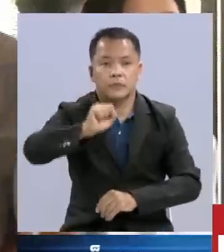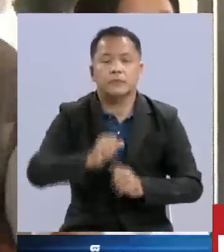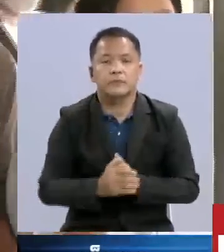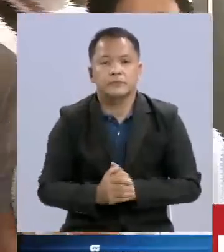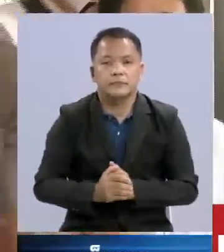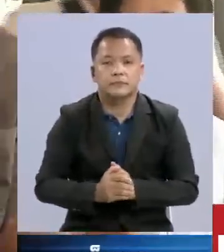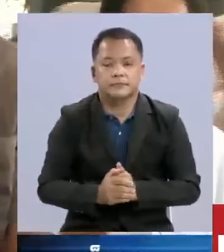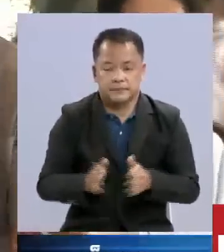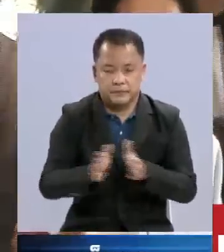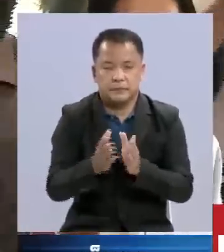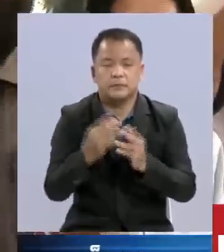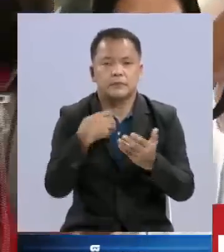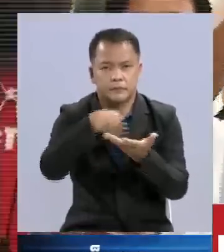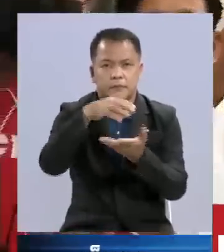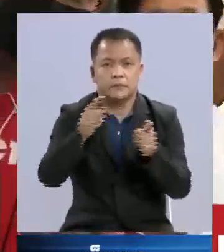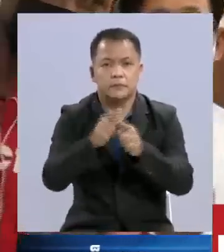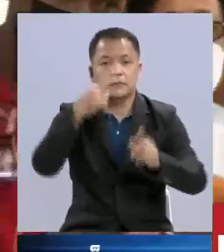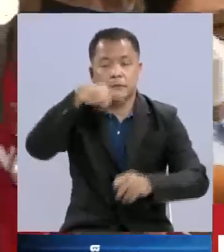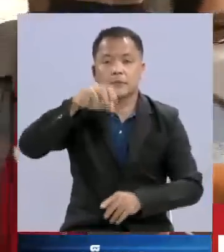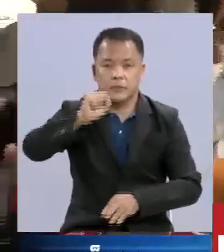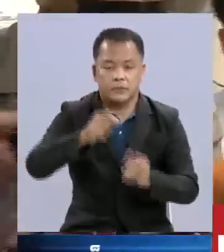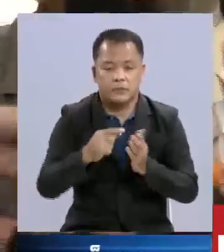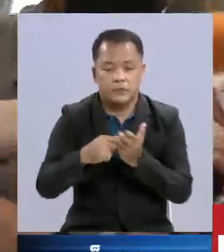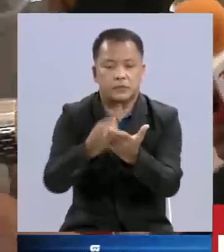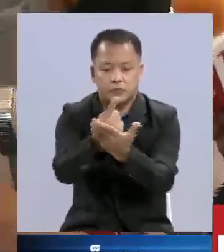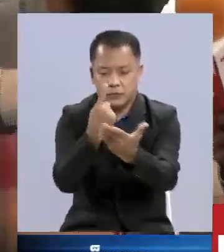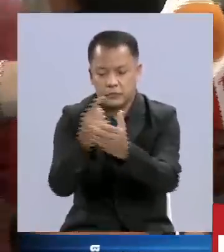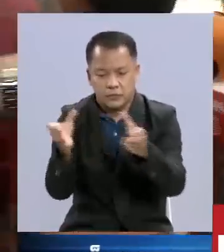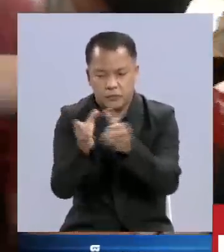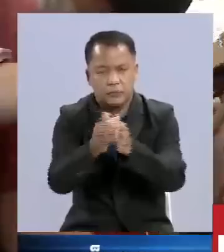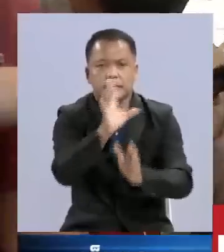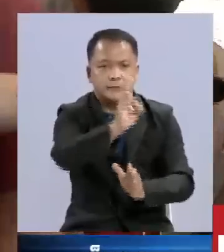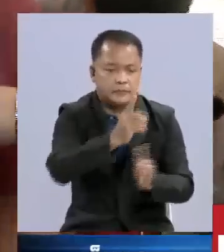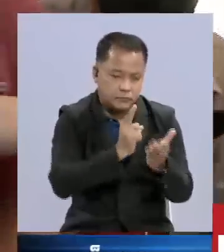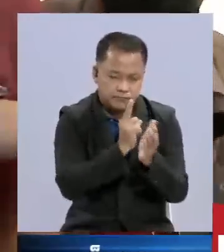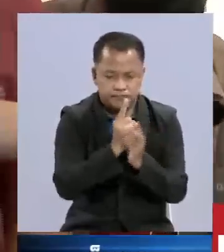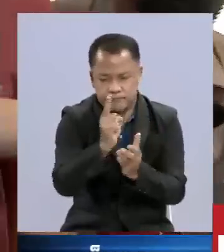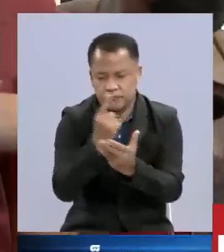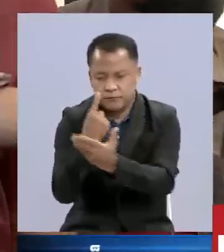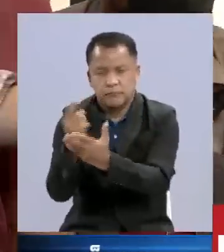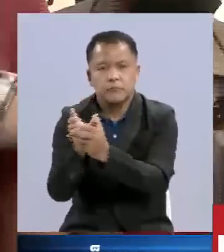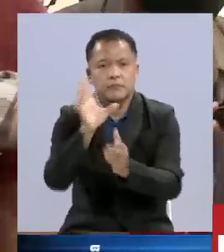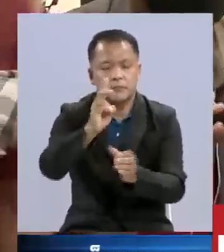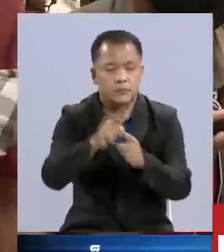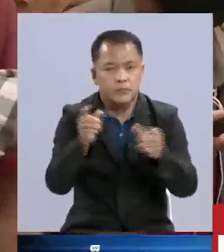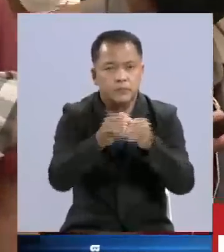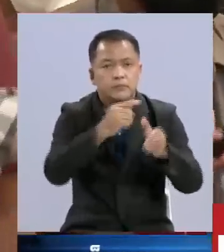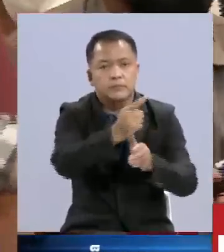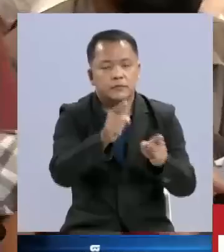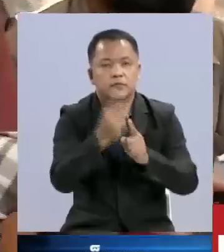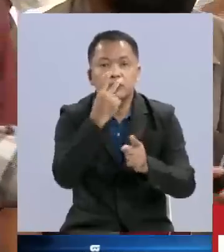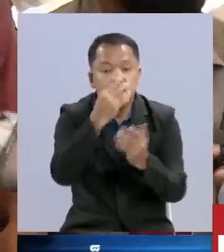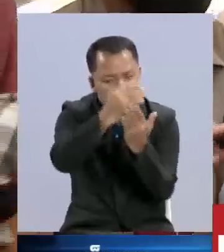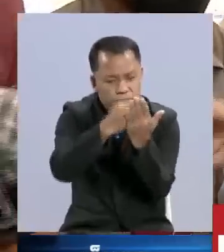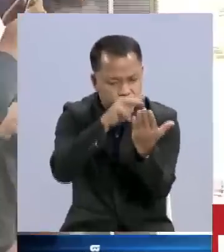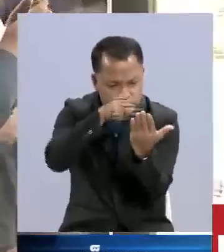มงคลสุธีระบุนะครับว่าพรรคไทยสร้างไทยจะส่งตัวแทนครบทุกคณะ7คณะย่อยนะครับแต่คณะย่อยอื่นๆนั้นขอดูราย